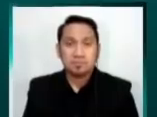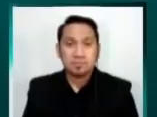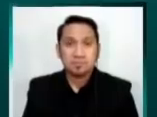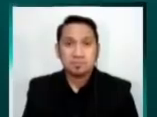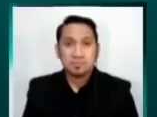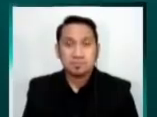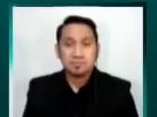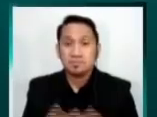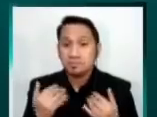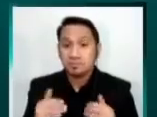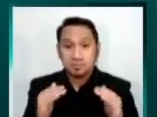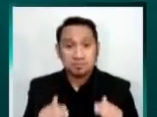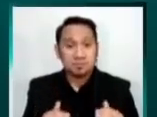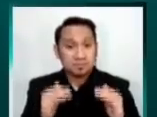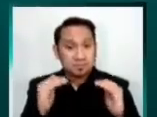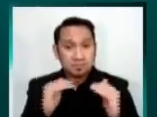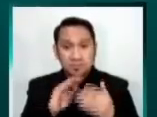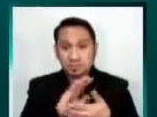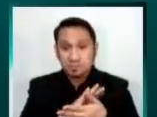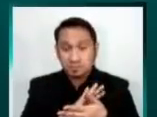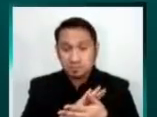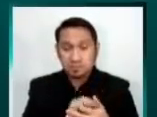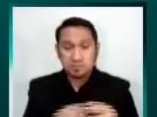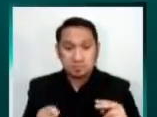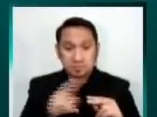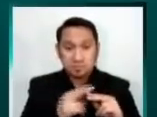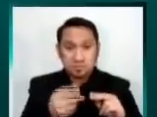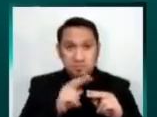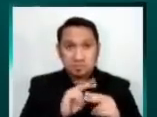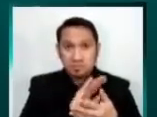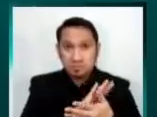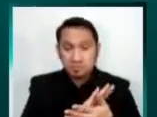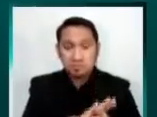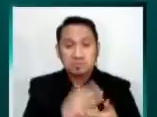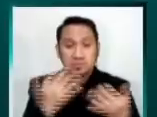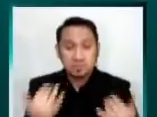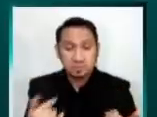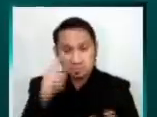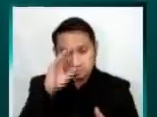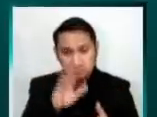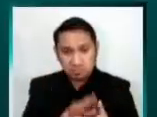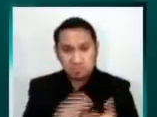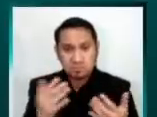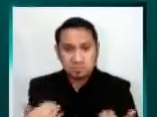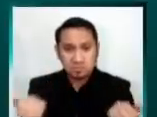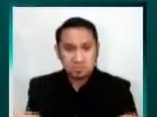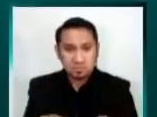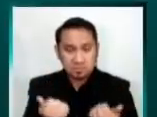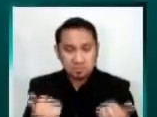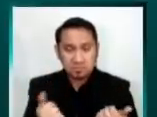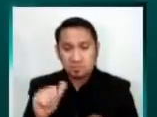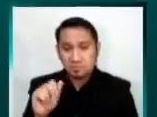Sa pagtaas ng mga kaso ng COVID-19, naniniwala si Dr. Mingita Padilla na panahon na para gawing mas available ang mga antigen testing kits